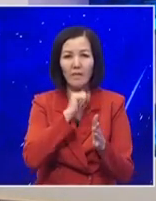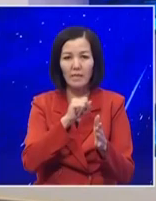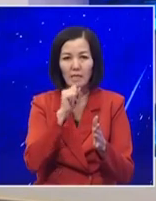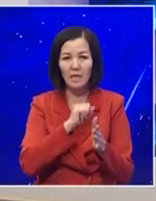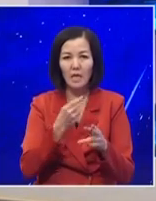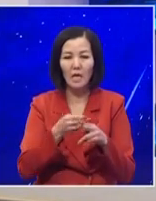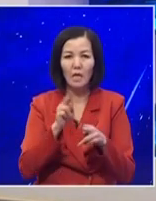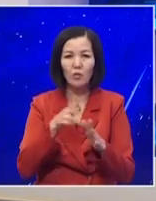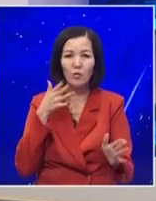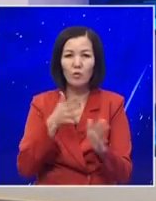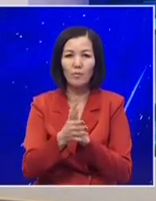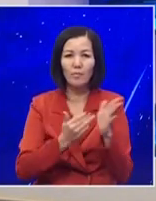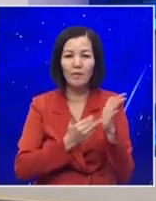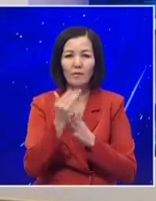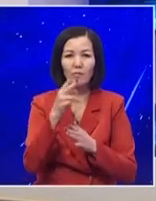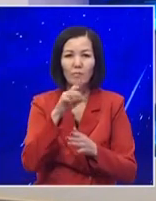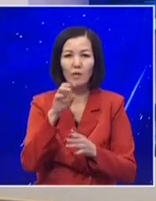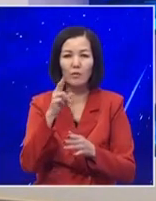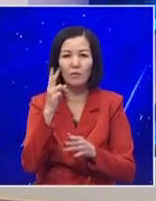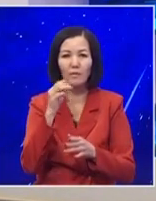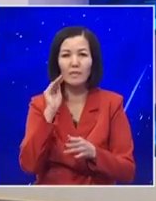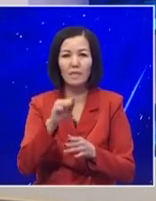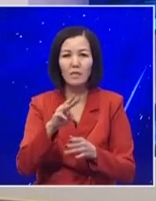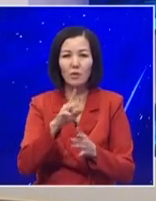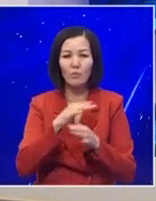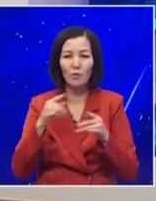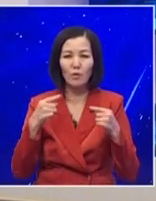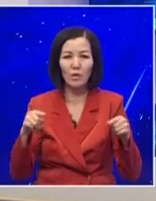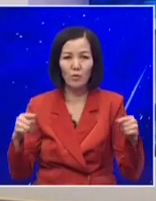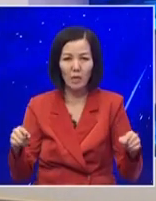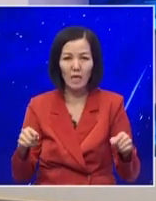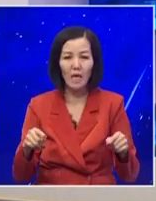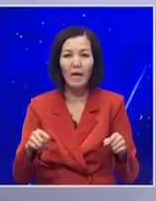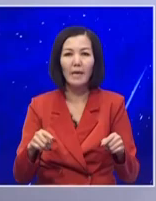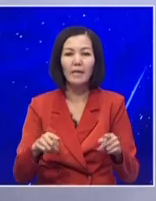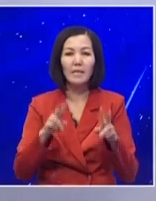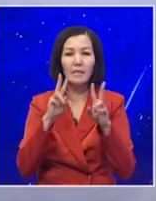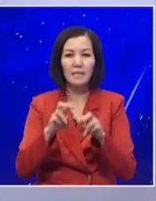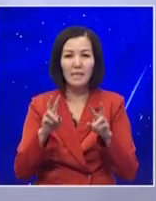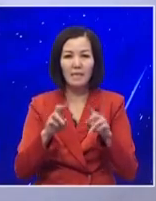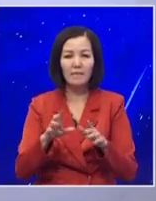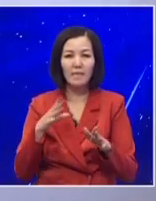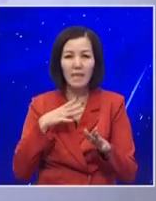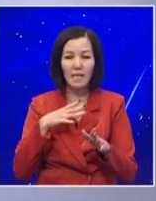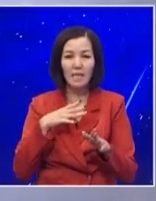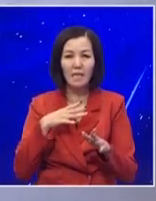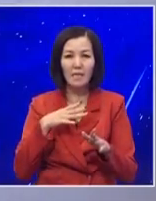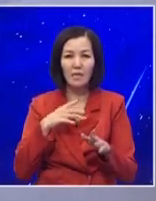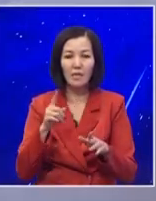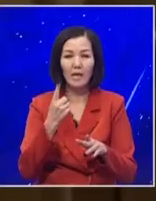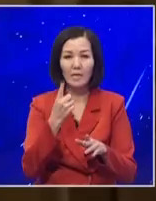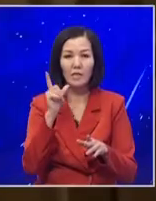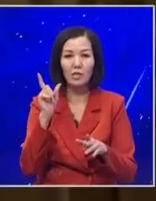которых нанесенный ущерб превысил 1 200 000 и многие другие. В ходе следствия стало известно, что один